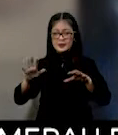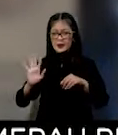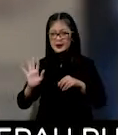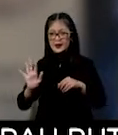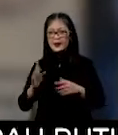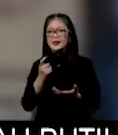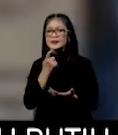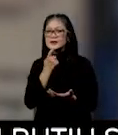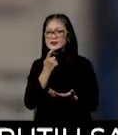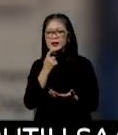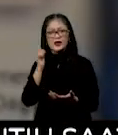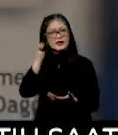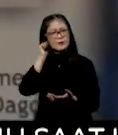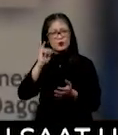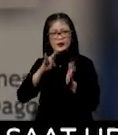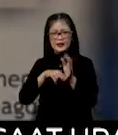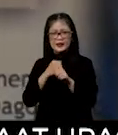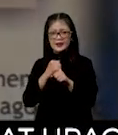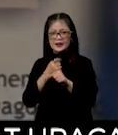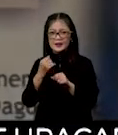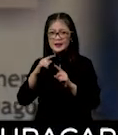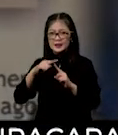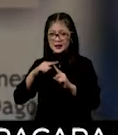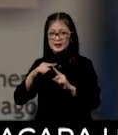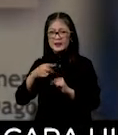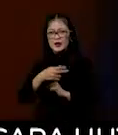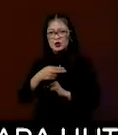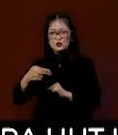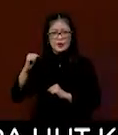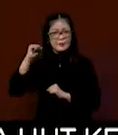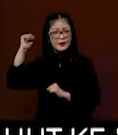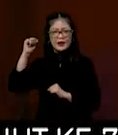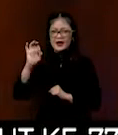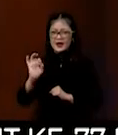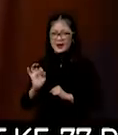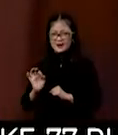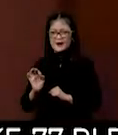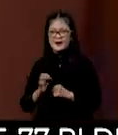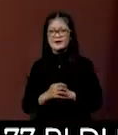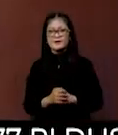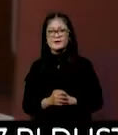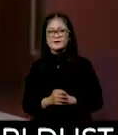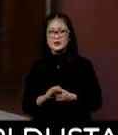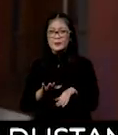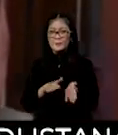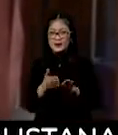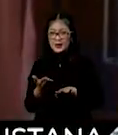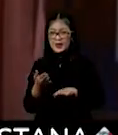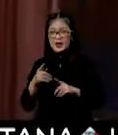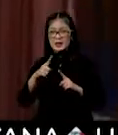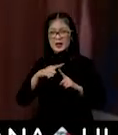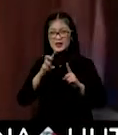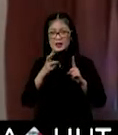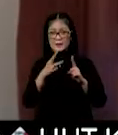sang proklamator pada masa Indonesia belum merdeka. Ibu Inggit meninggal dunia pada tanggal